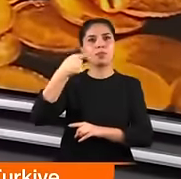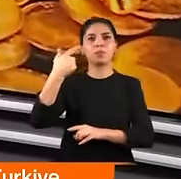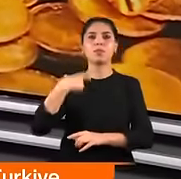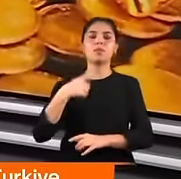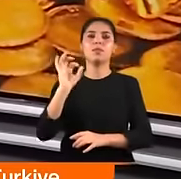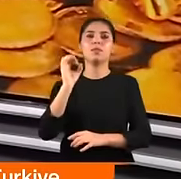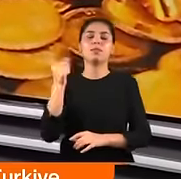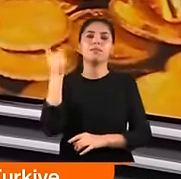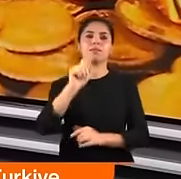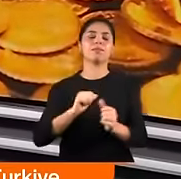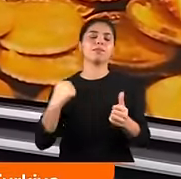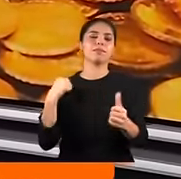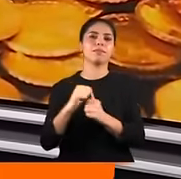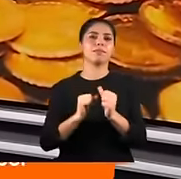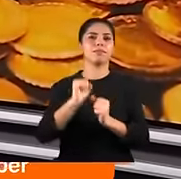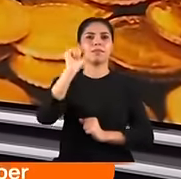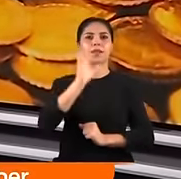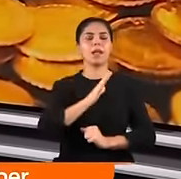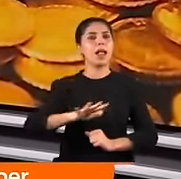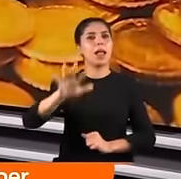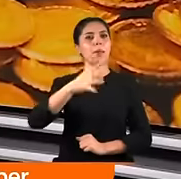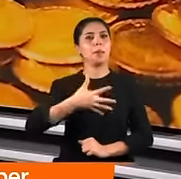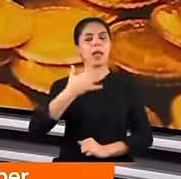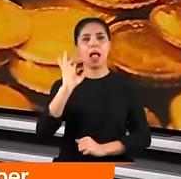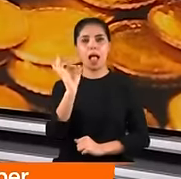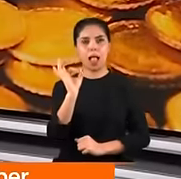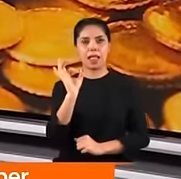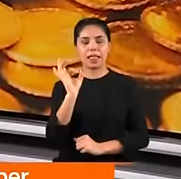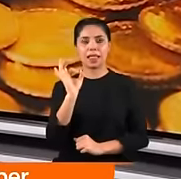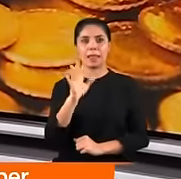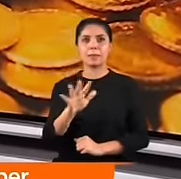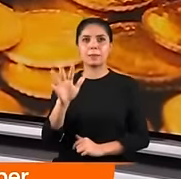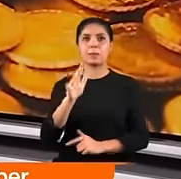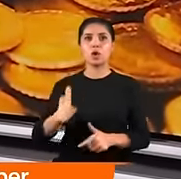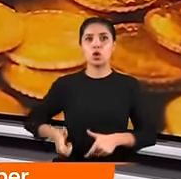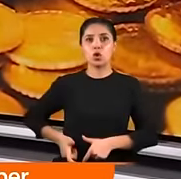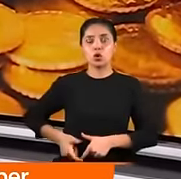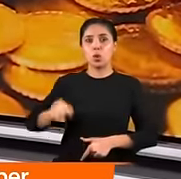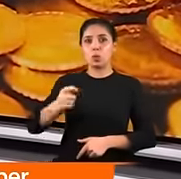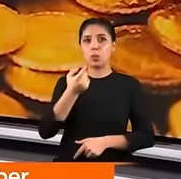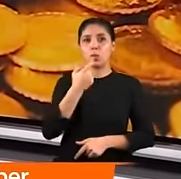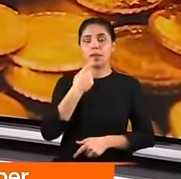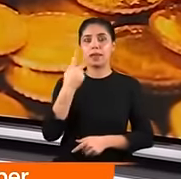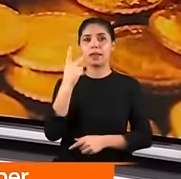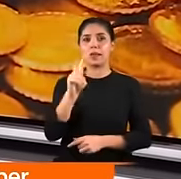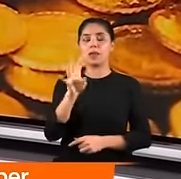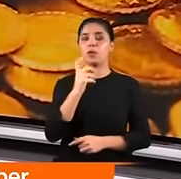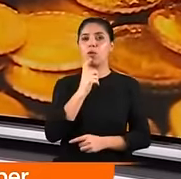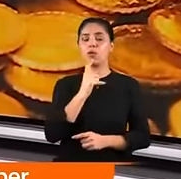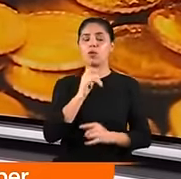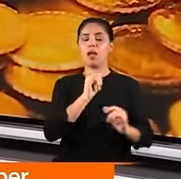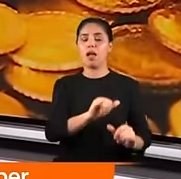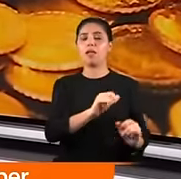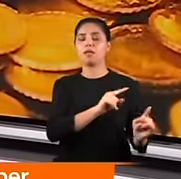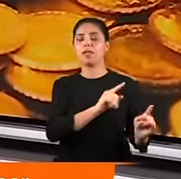de altın tekrar çıkışa geçti. Şimdi herkesin aklında aynı soru var tabii. Altın güvenli liman olma özelliğini bu yılda 2024'te koruyacak mı?